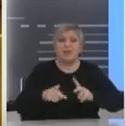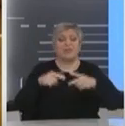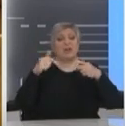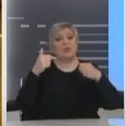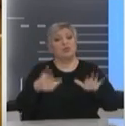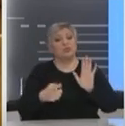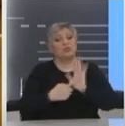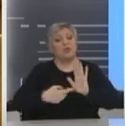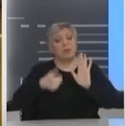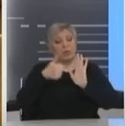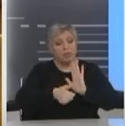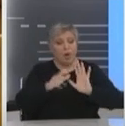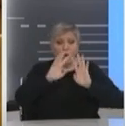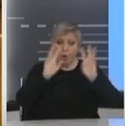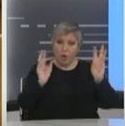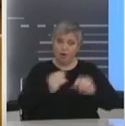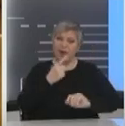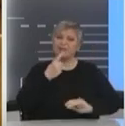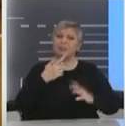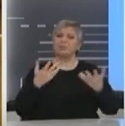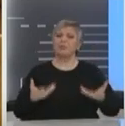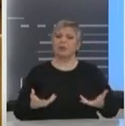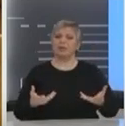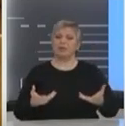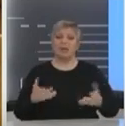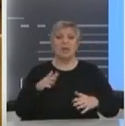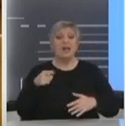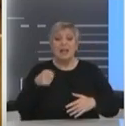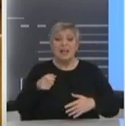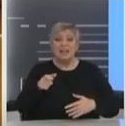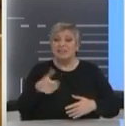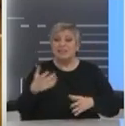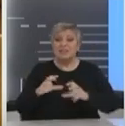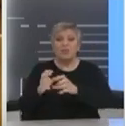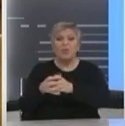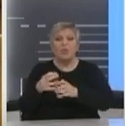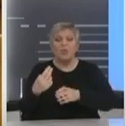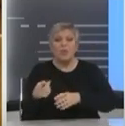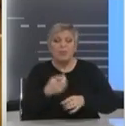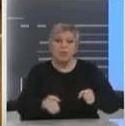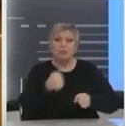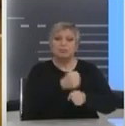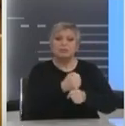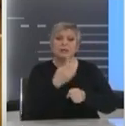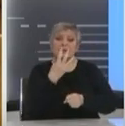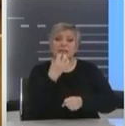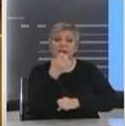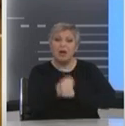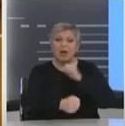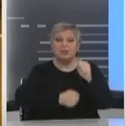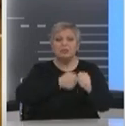κράτους δικαίου, γιατί μέσα σε 40 ολόκληρα χρόνια δεν καταφέρατε να προχωρήσετε σε μια τέτοια θεσμική